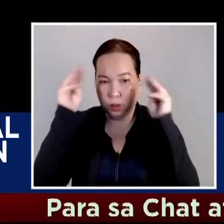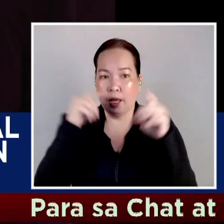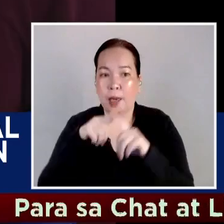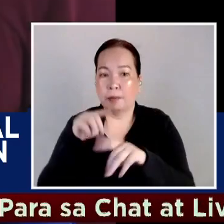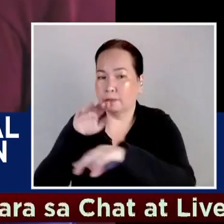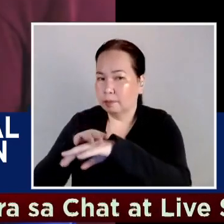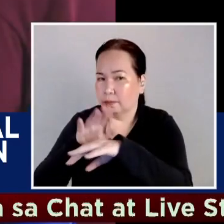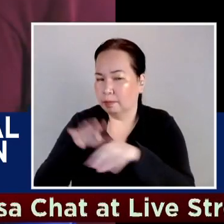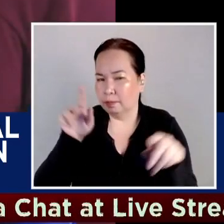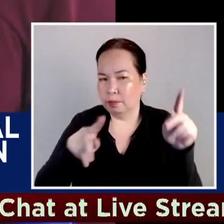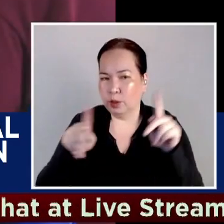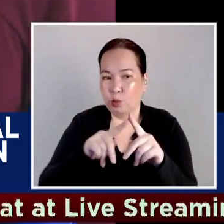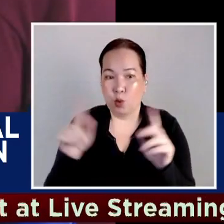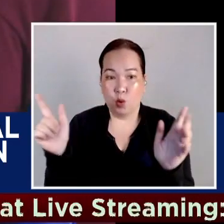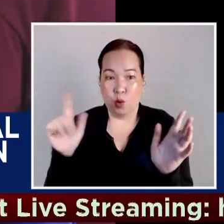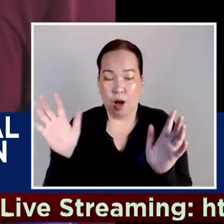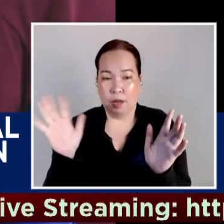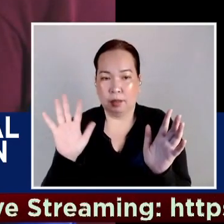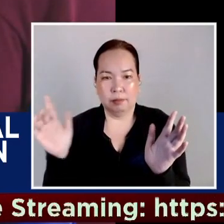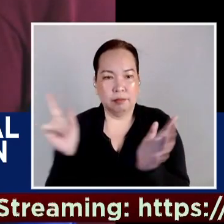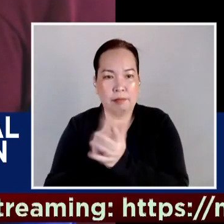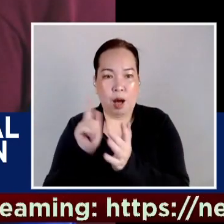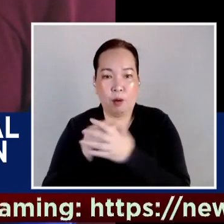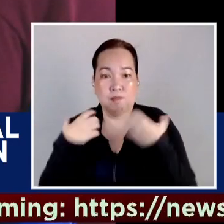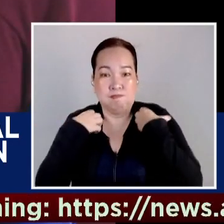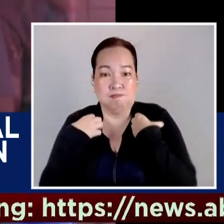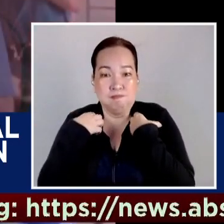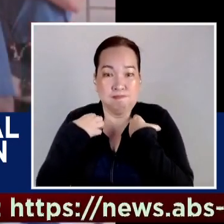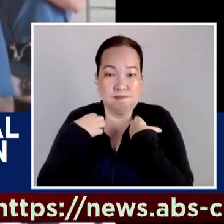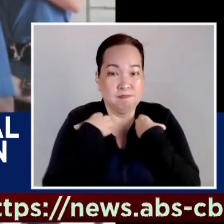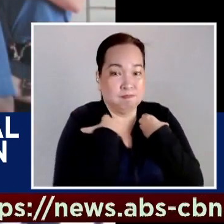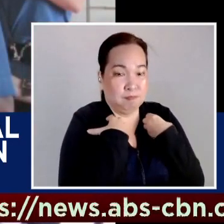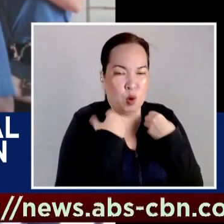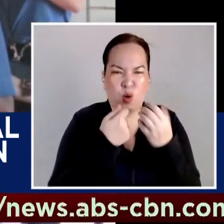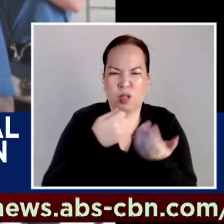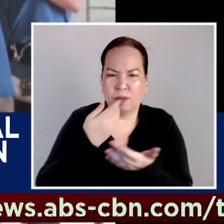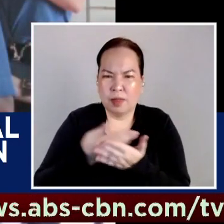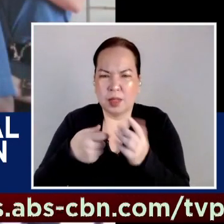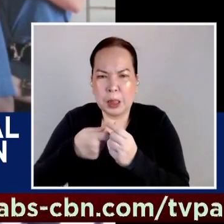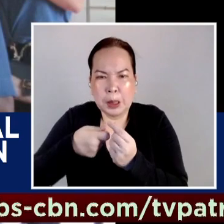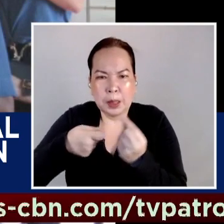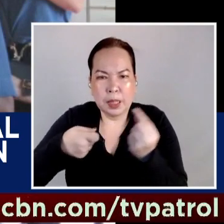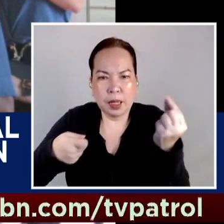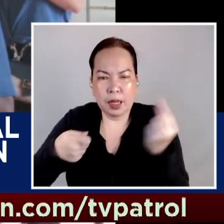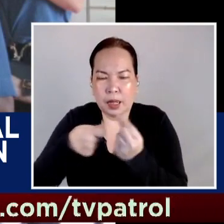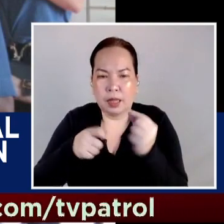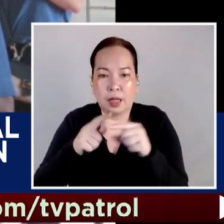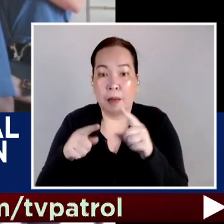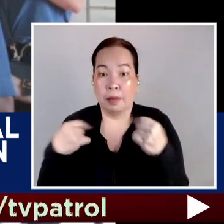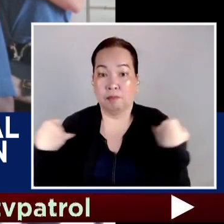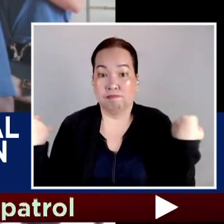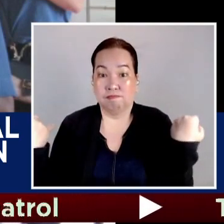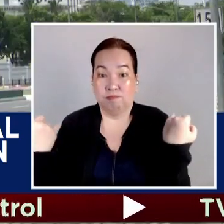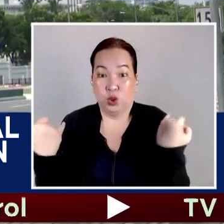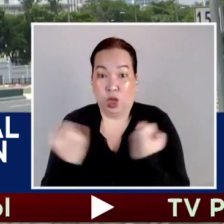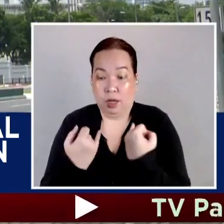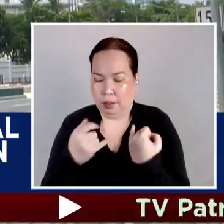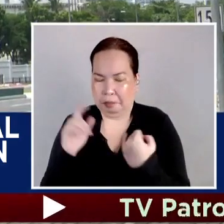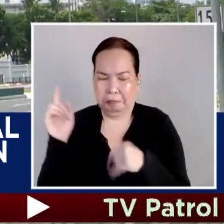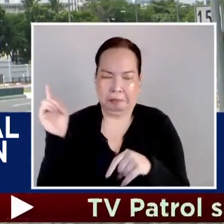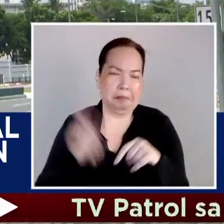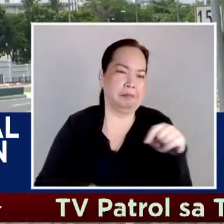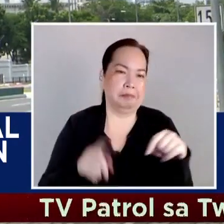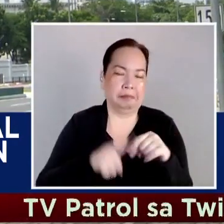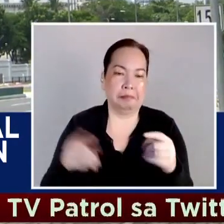publiko. Bawal magdala ng backpack, matutulis na bagay at jacket sa mga VIP area.